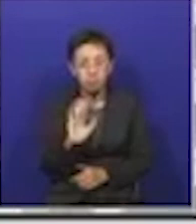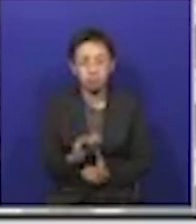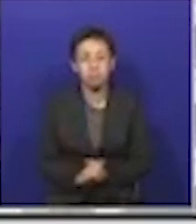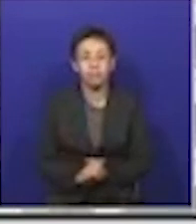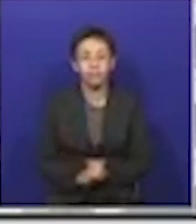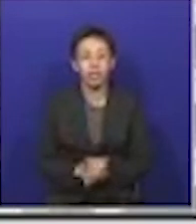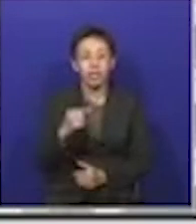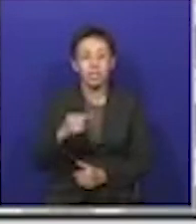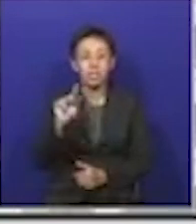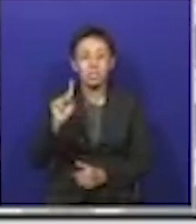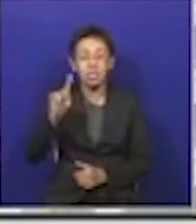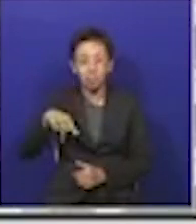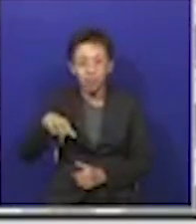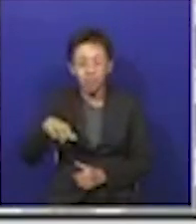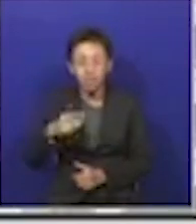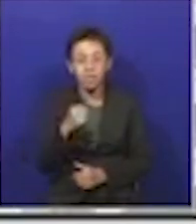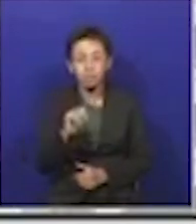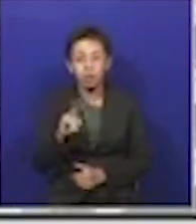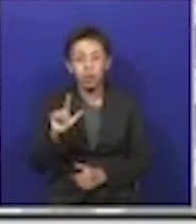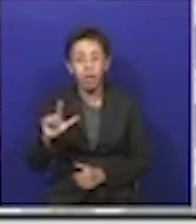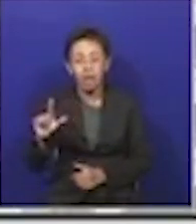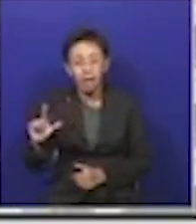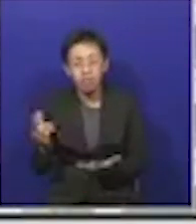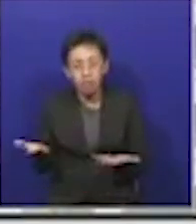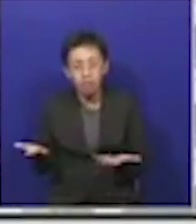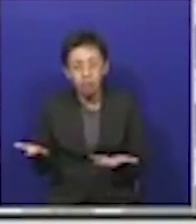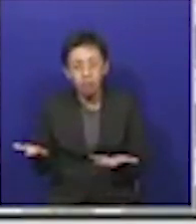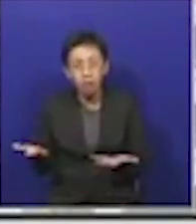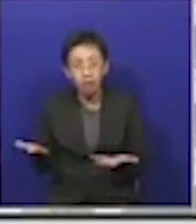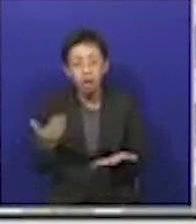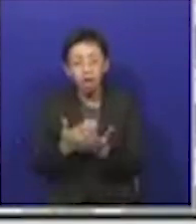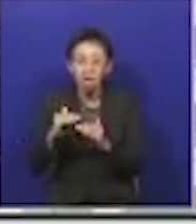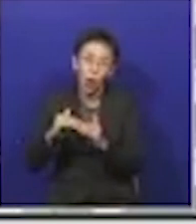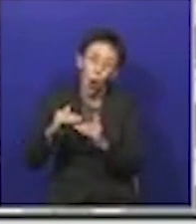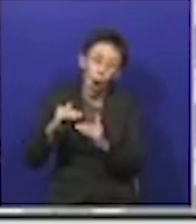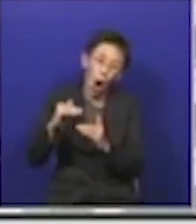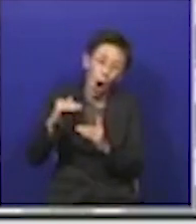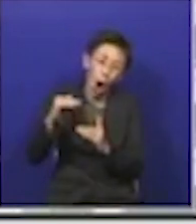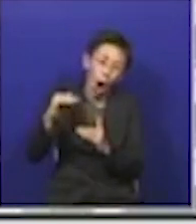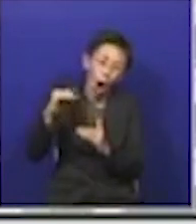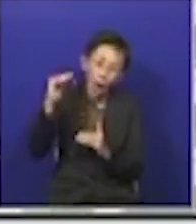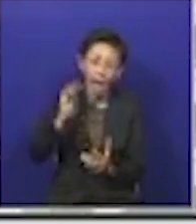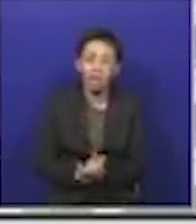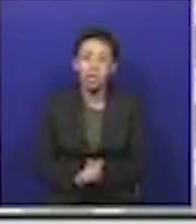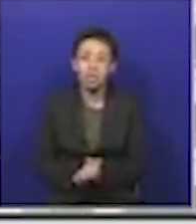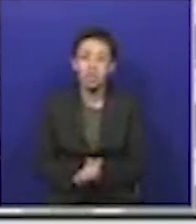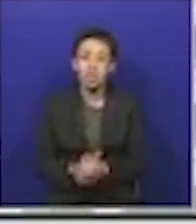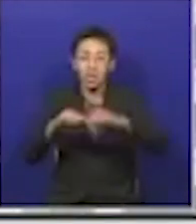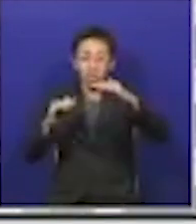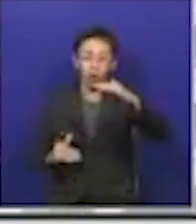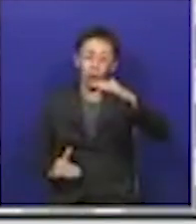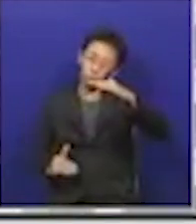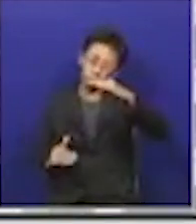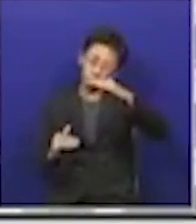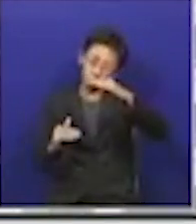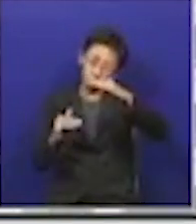า GDP ถ้าเหลือ12ล้านล้านนะฮะมันไม่ทะลุเกินไปจนโทษนะฝ้าเพดานเนี่ยก็ทะลุฮ